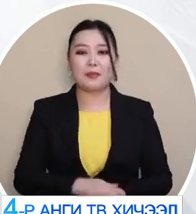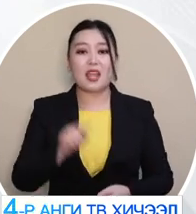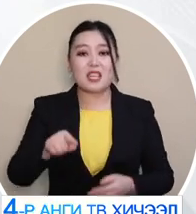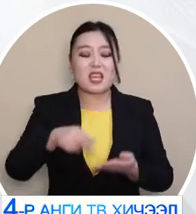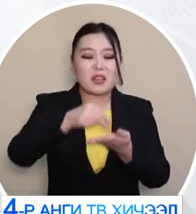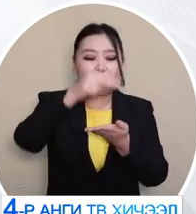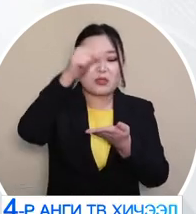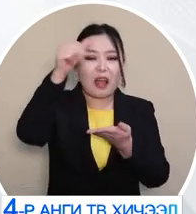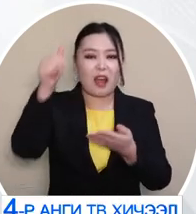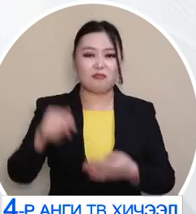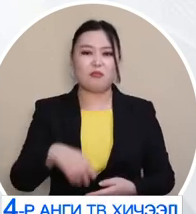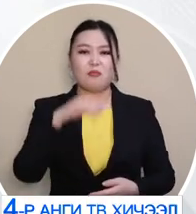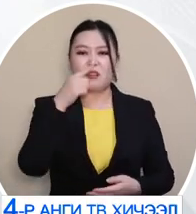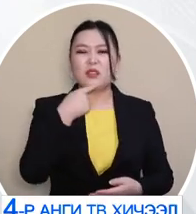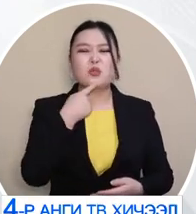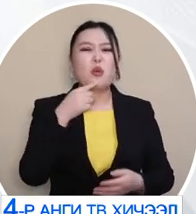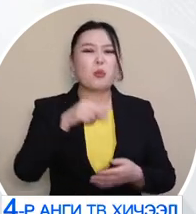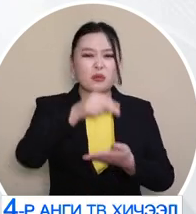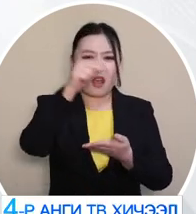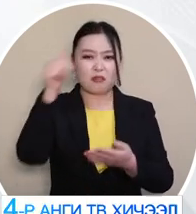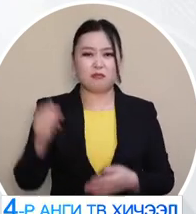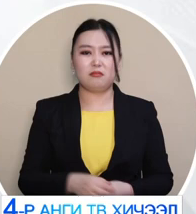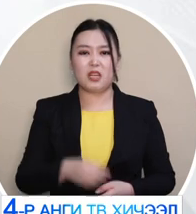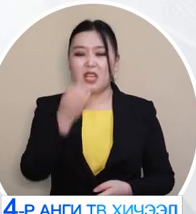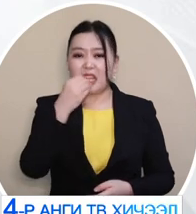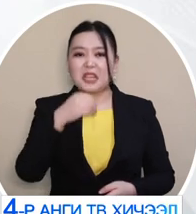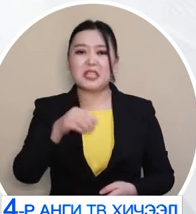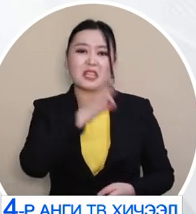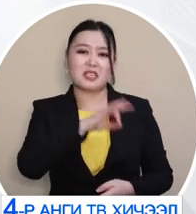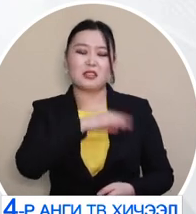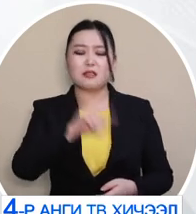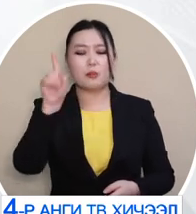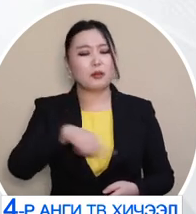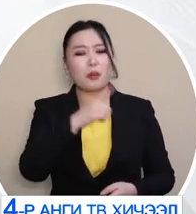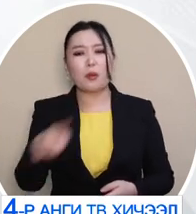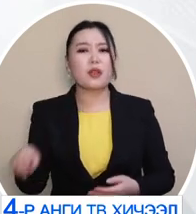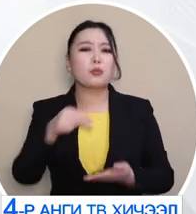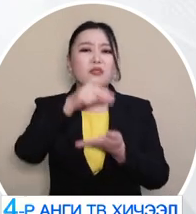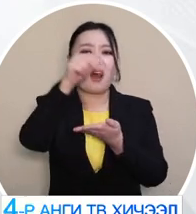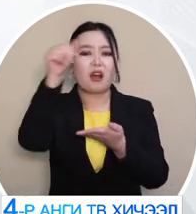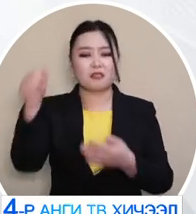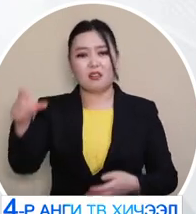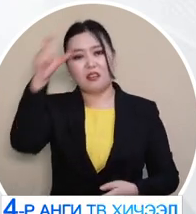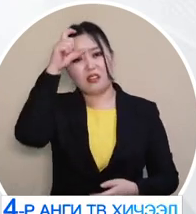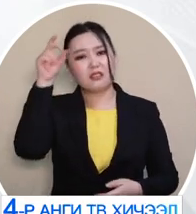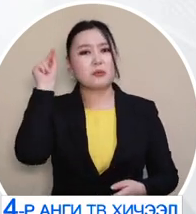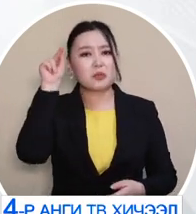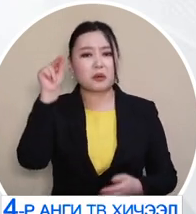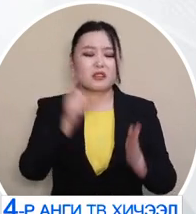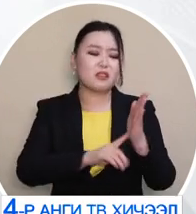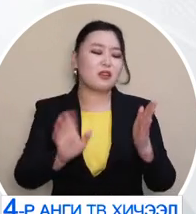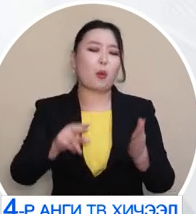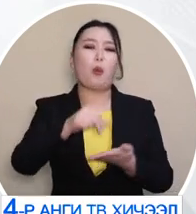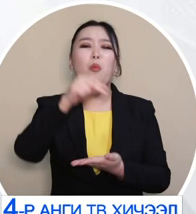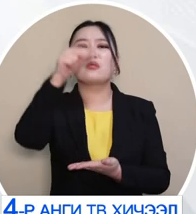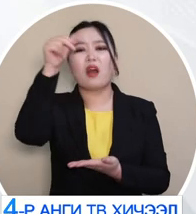будаа гайтай будаа. Идэж хэрэглэж болохгүй будаа. Эрдэм сурахад хэрэггүй